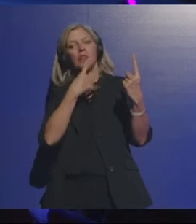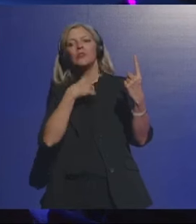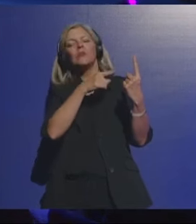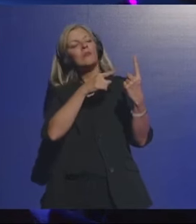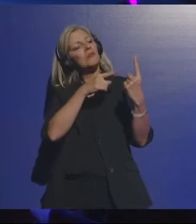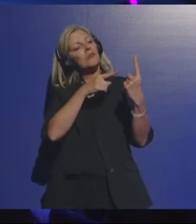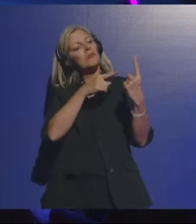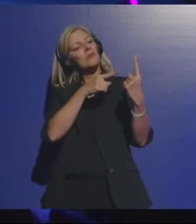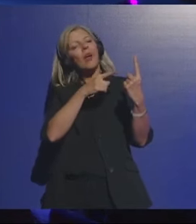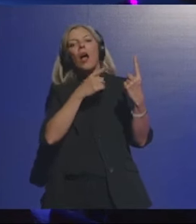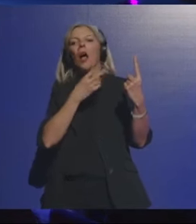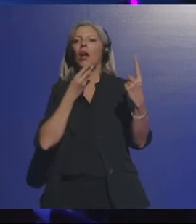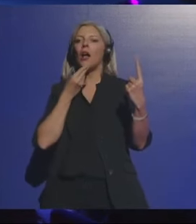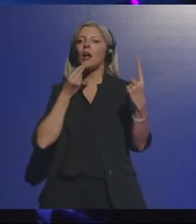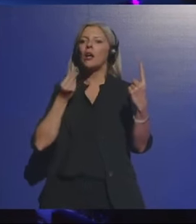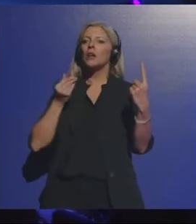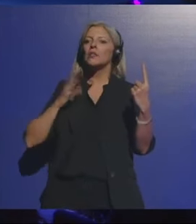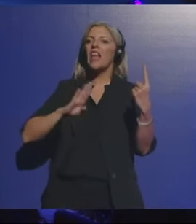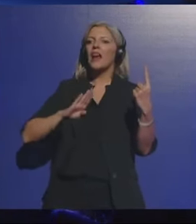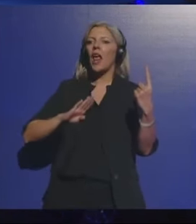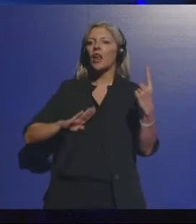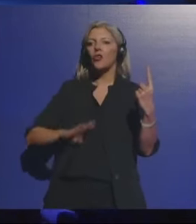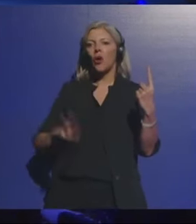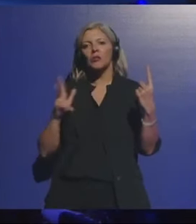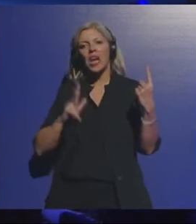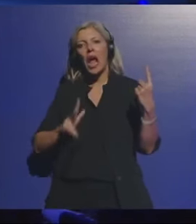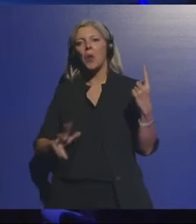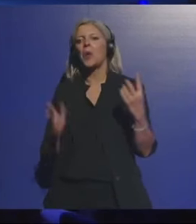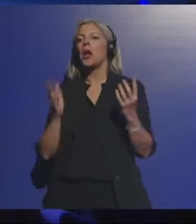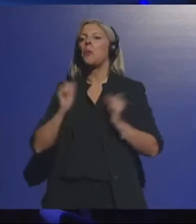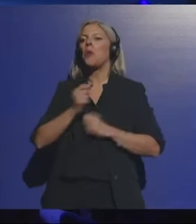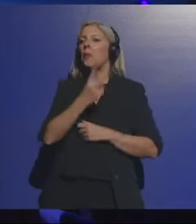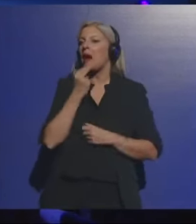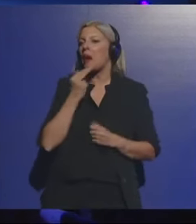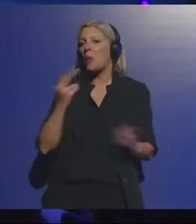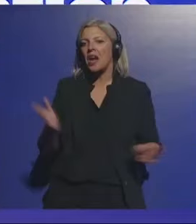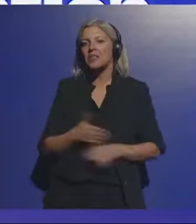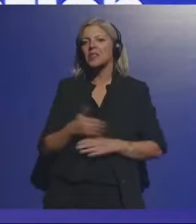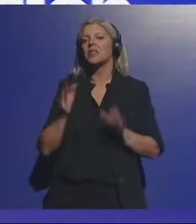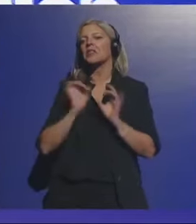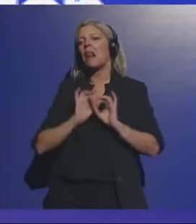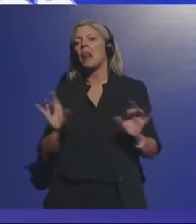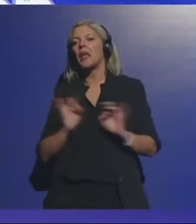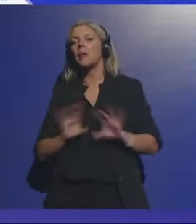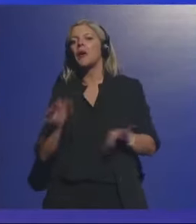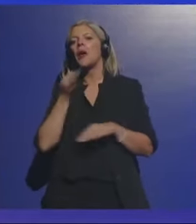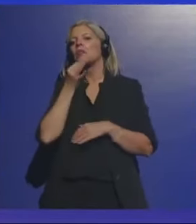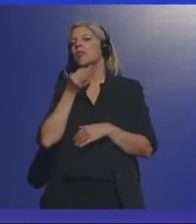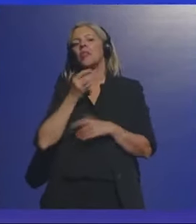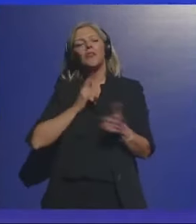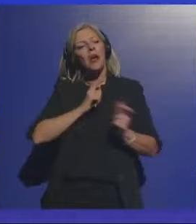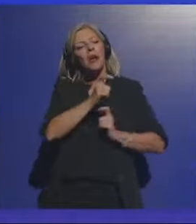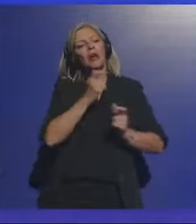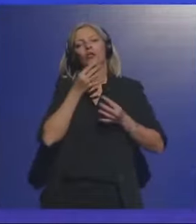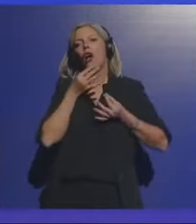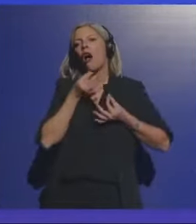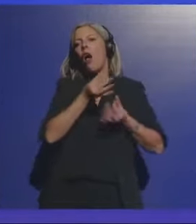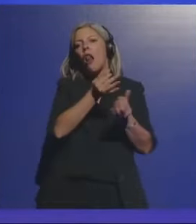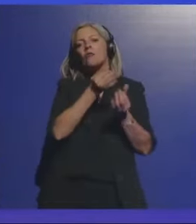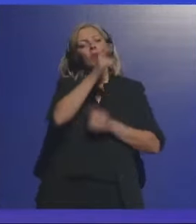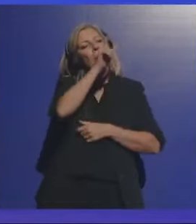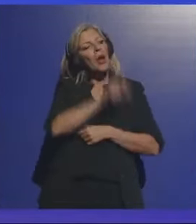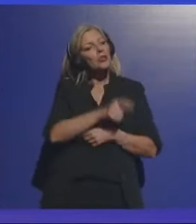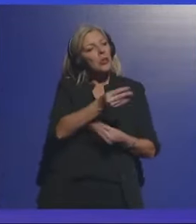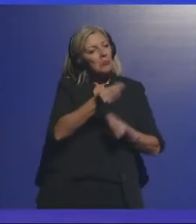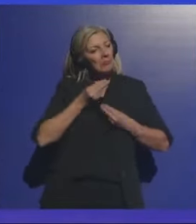di sentirsi sereno e di poter parlare con voi di potersi liberare e quindi di poter accogliere da lui tutte quelle ricchezze che quella